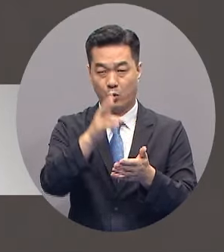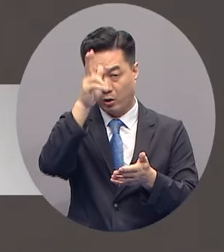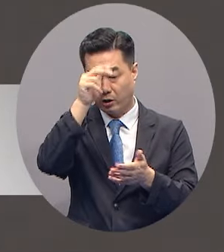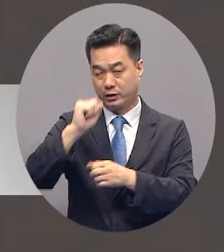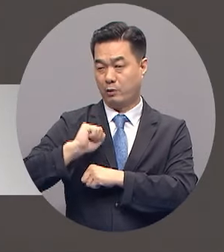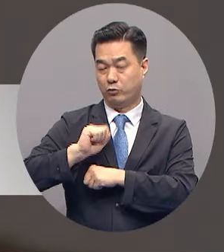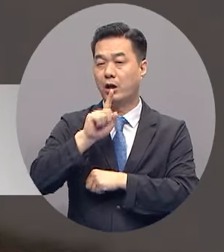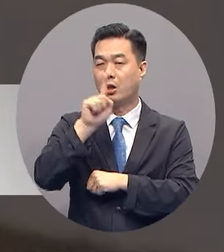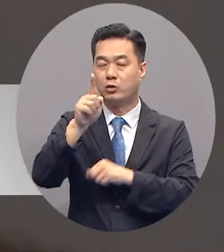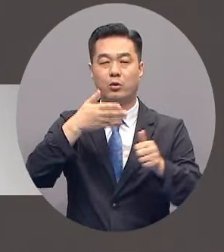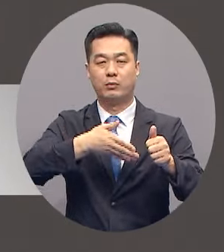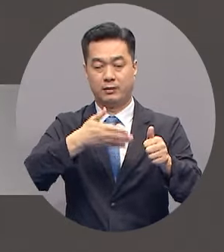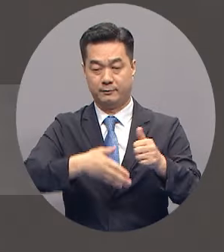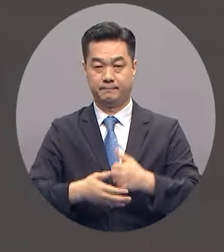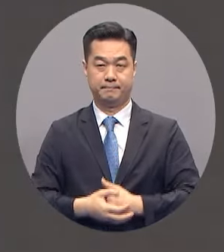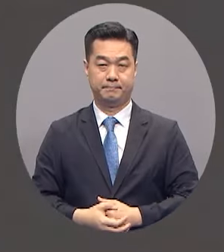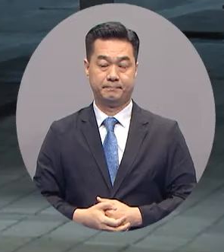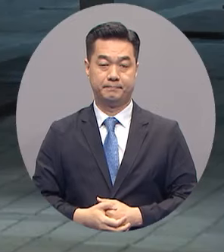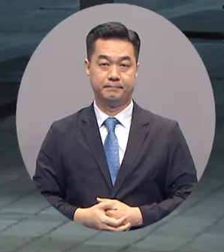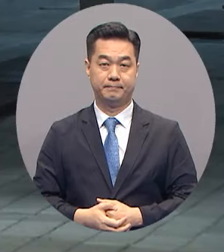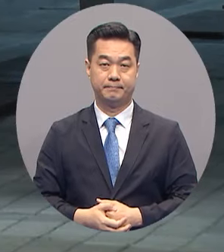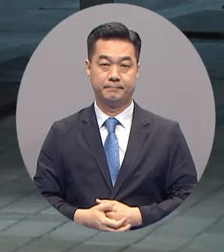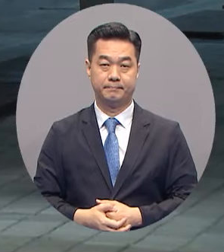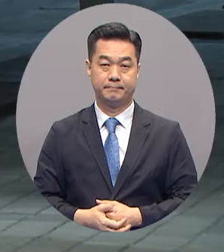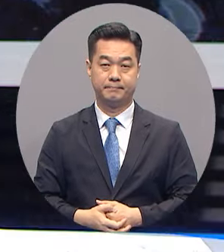신고해 주기를 바란다고 당부했습니다